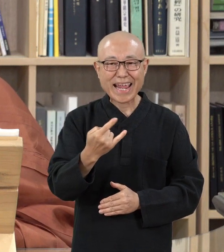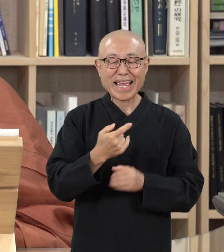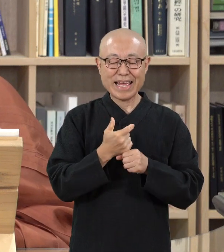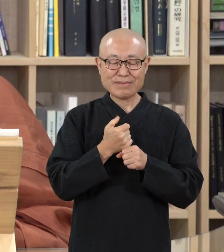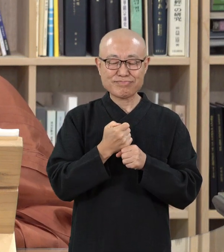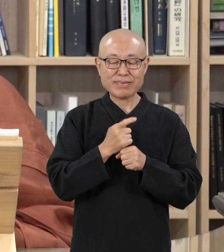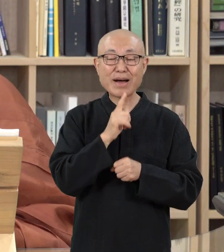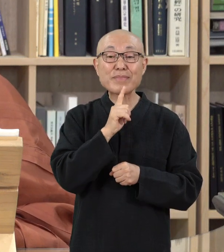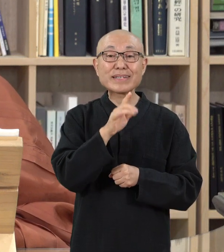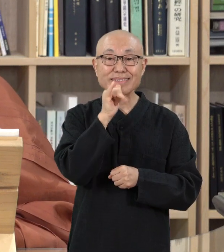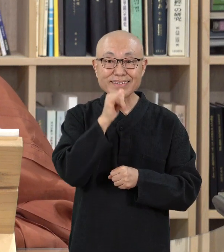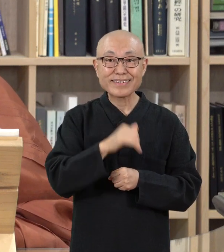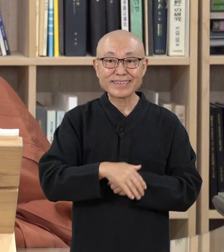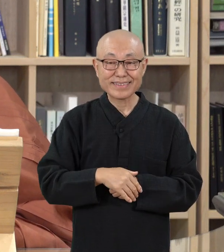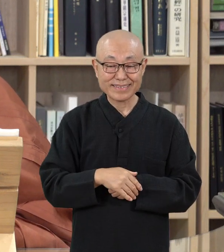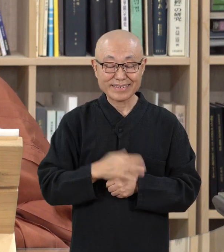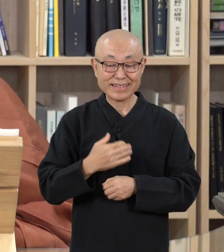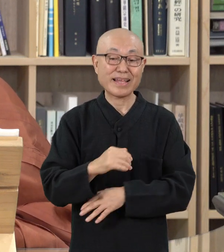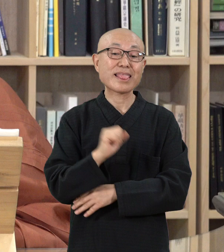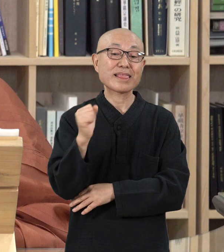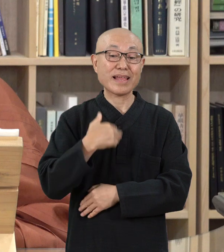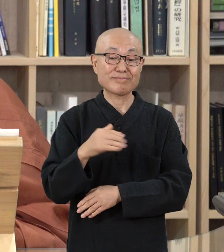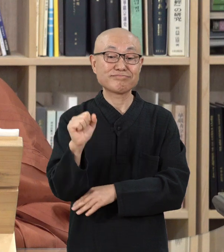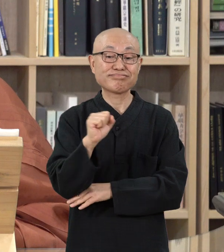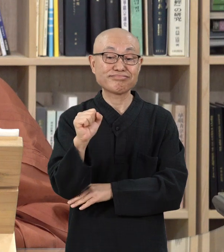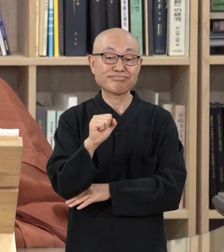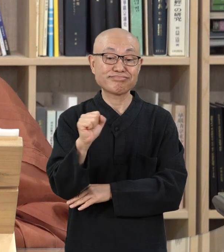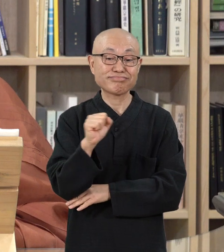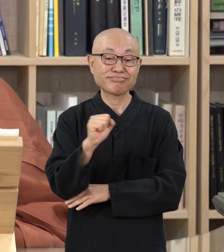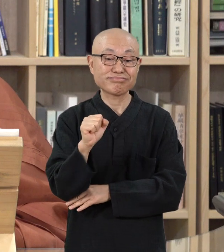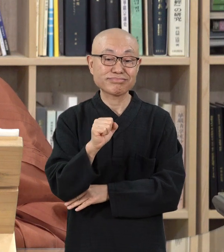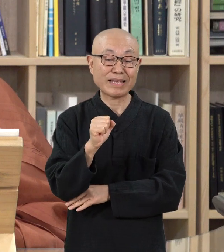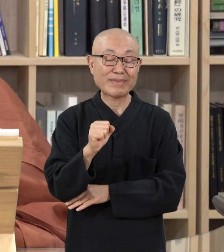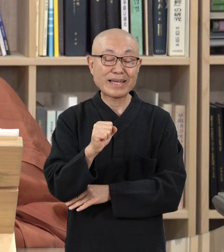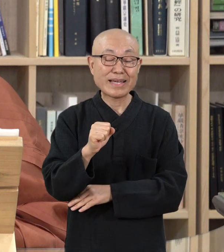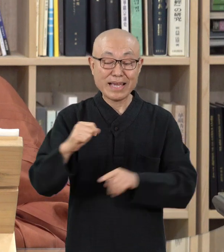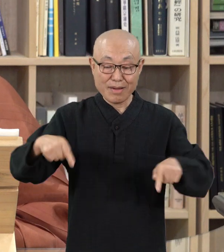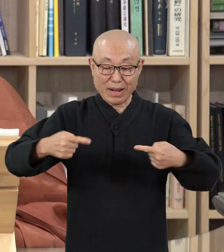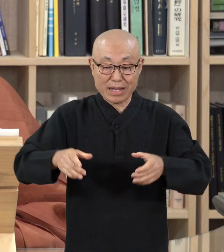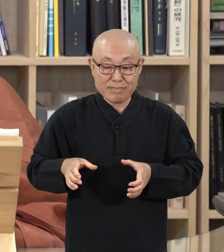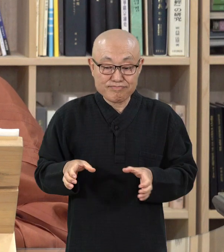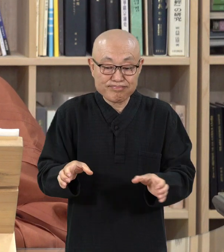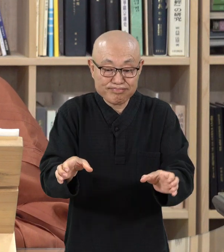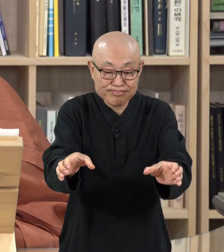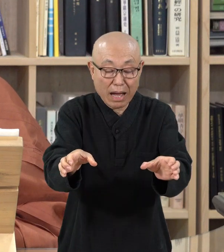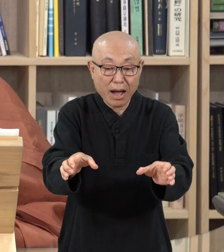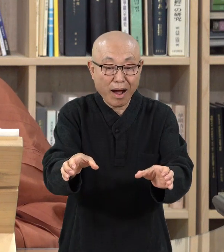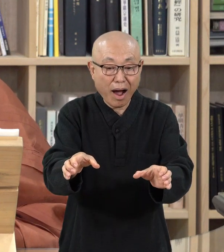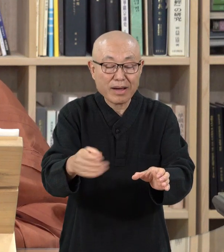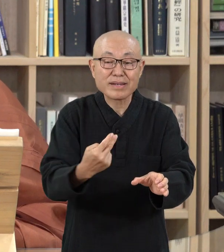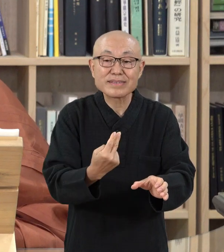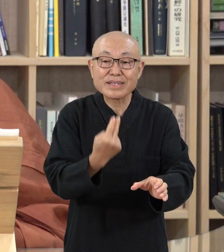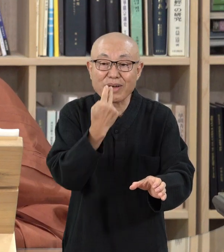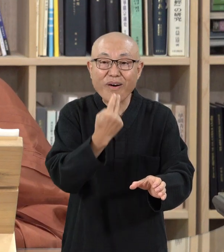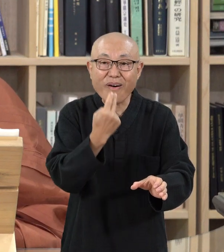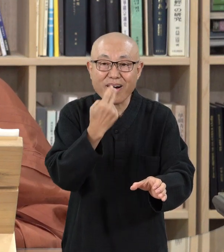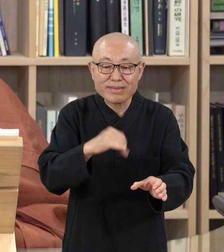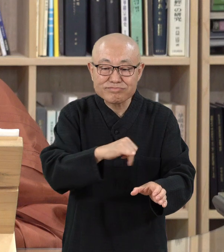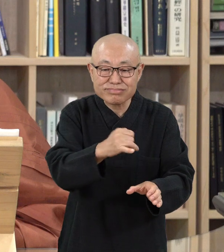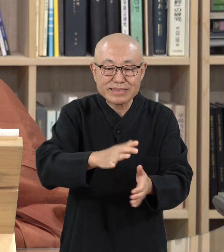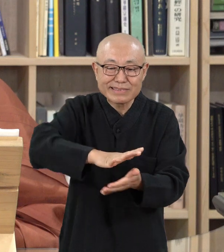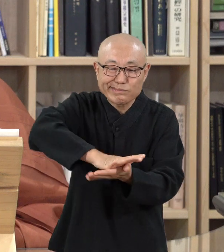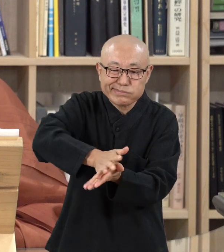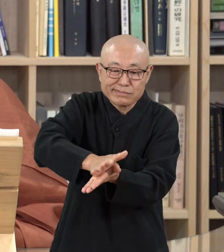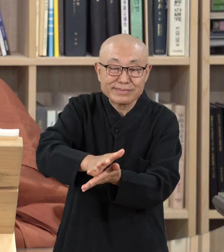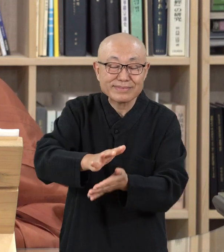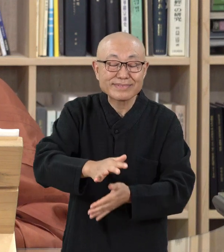다니면, 요즘은 이제 자동차를 타고 다니니까 더 많은 생명을 발로 밟는 것 이상으로 보이지